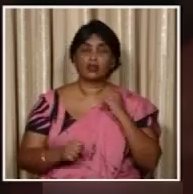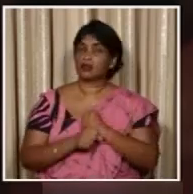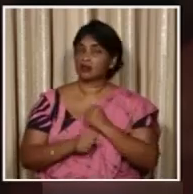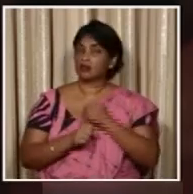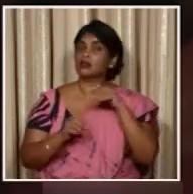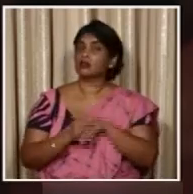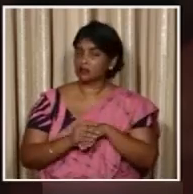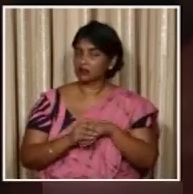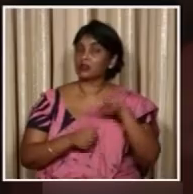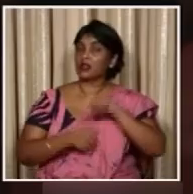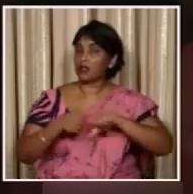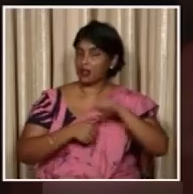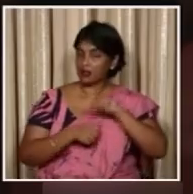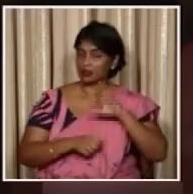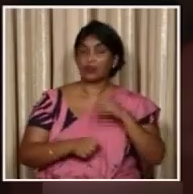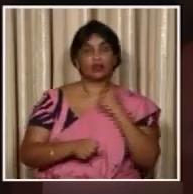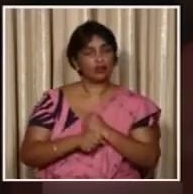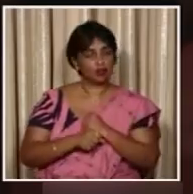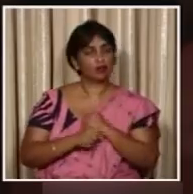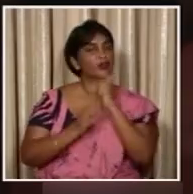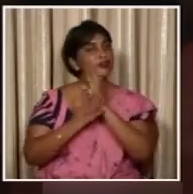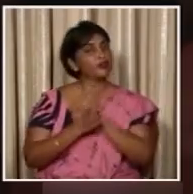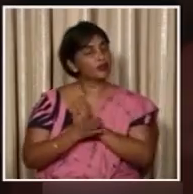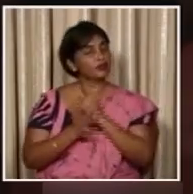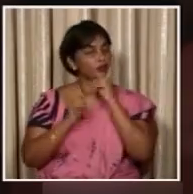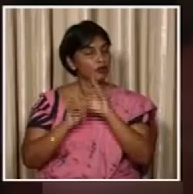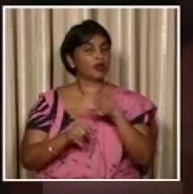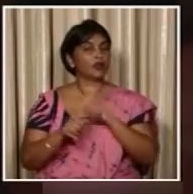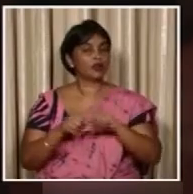යටතේ පවතින ආයතනයක් නම් රජයේ ව්‍යවස්ථාපිත